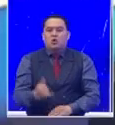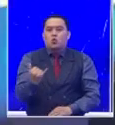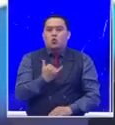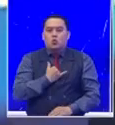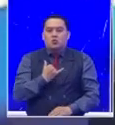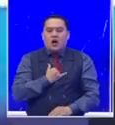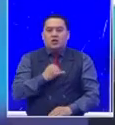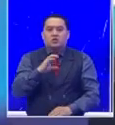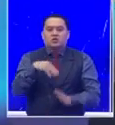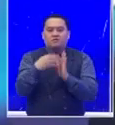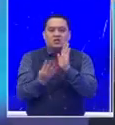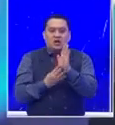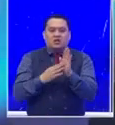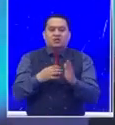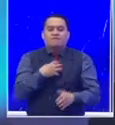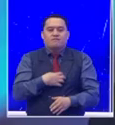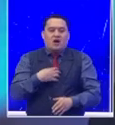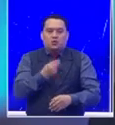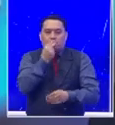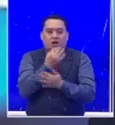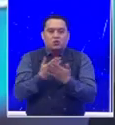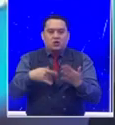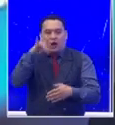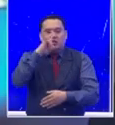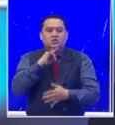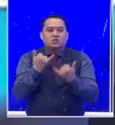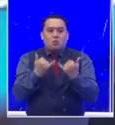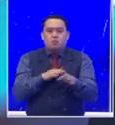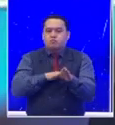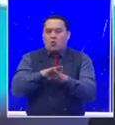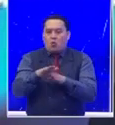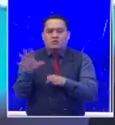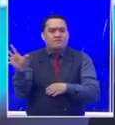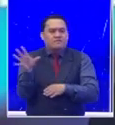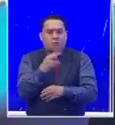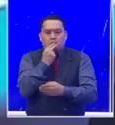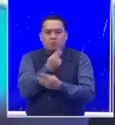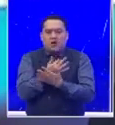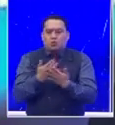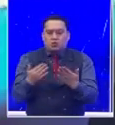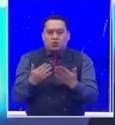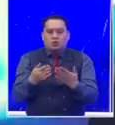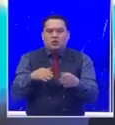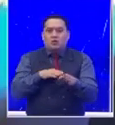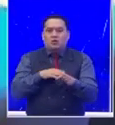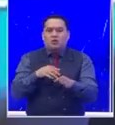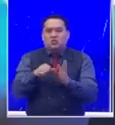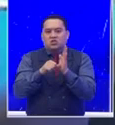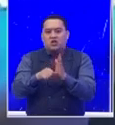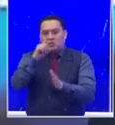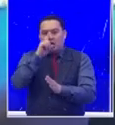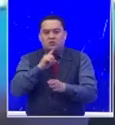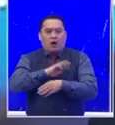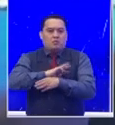19 видов социально значимых продуктов. Казахстан сегодня полностью по всем этим продукциям на полгода может полностью